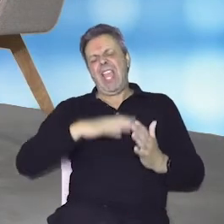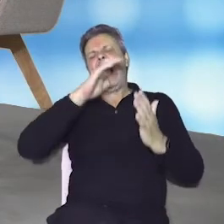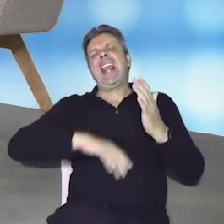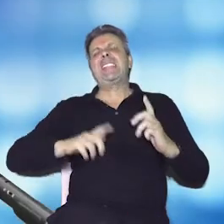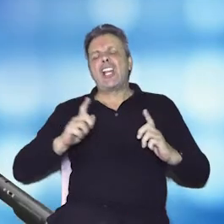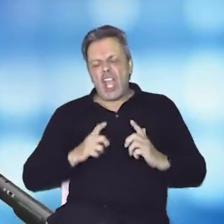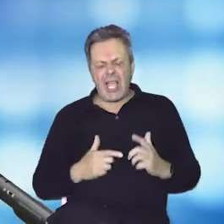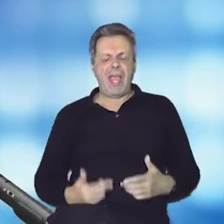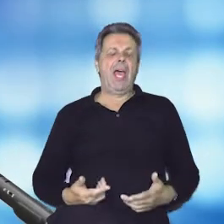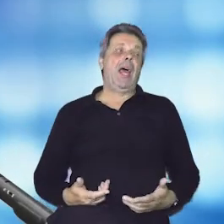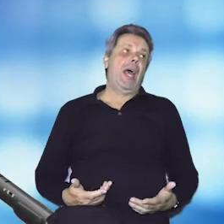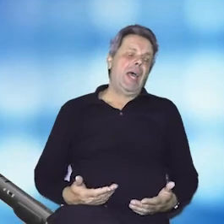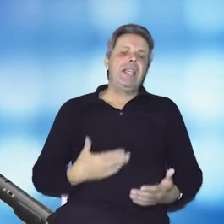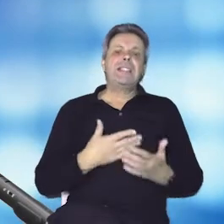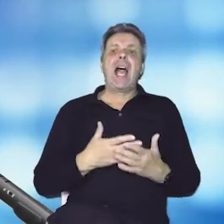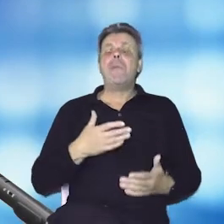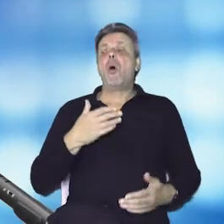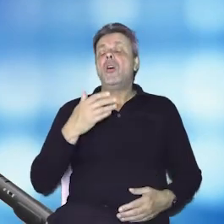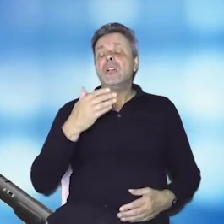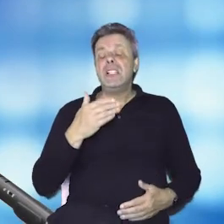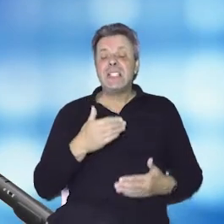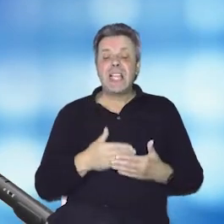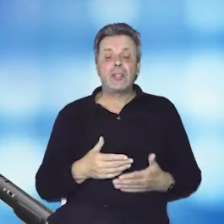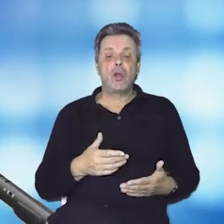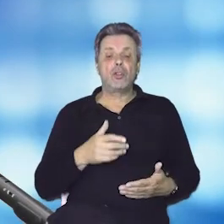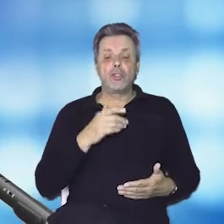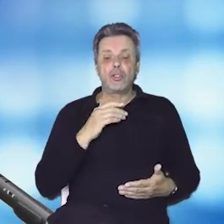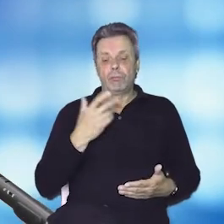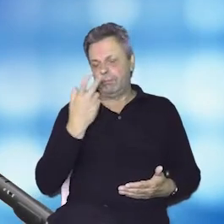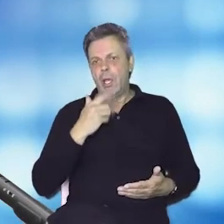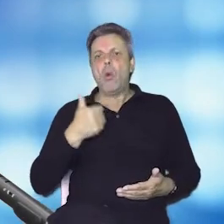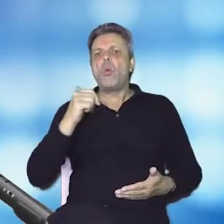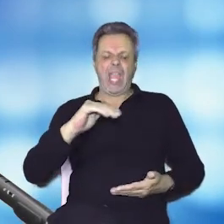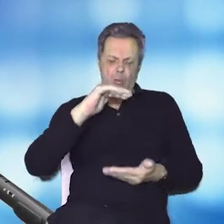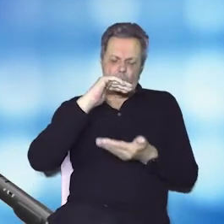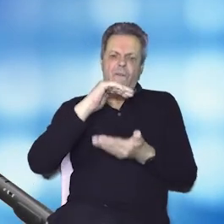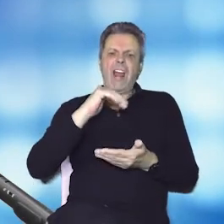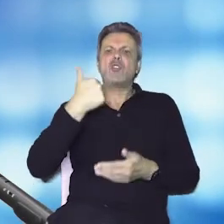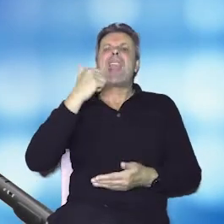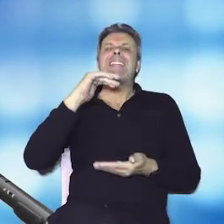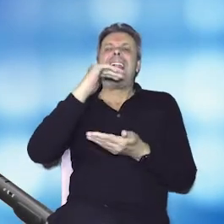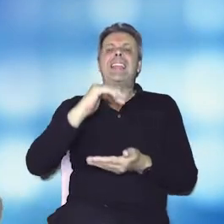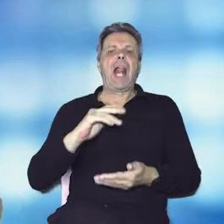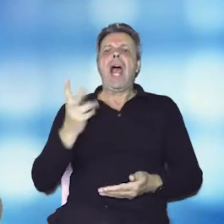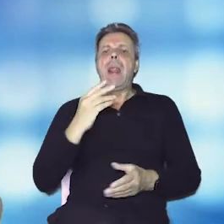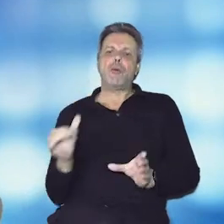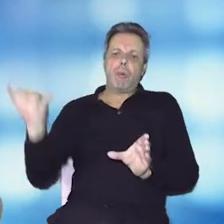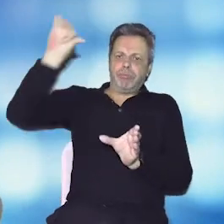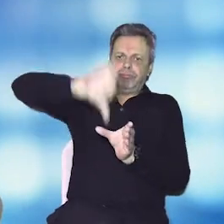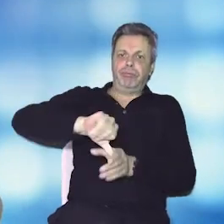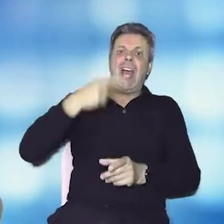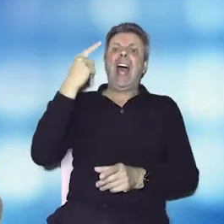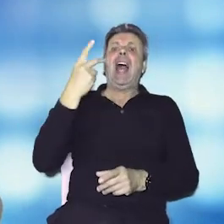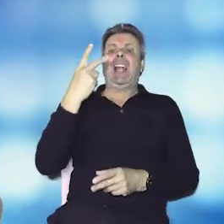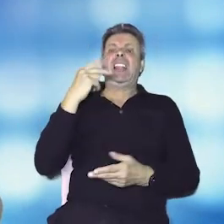nema vremena. Samo zato što, znate, u bocu od litre ne mogu stati 2 litre. Nipošto.